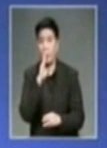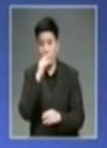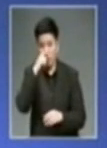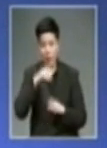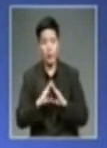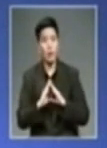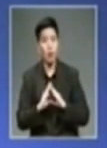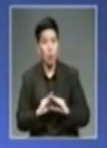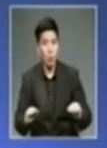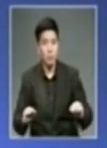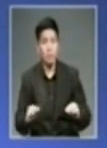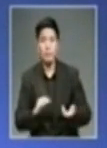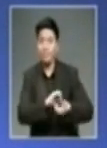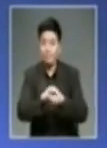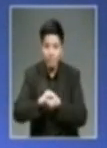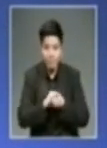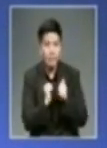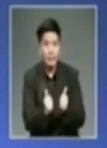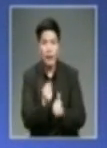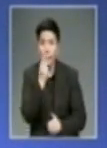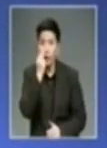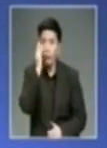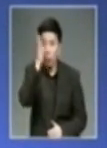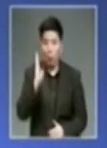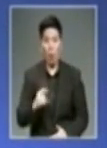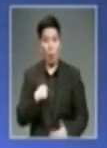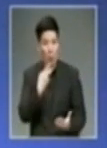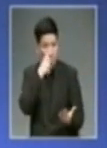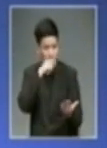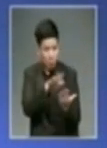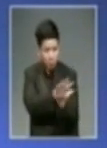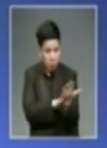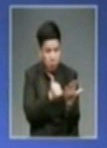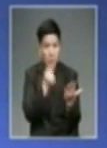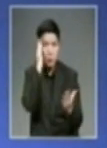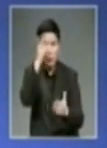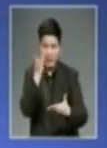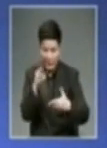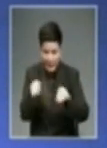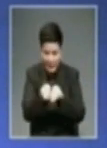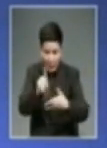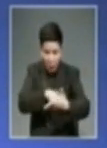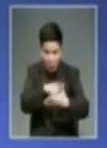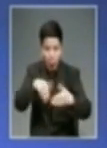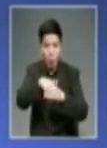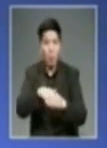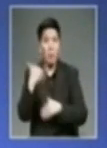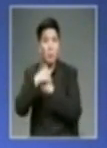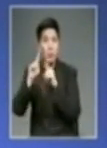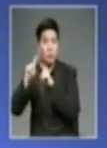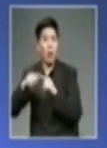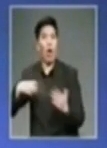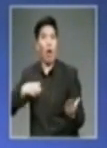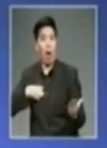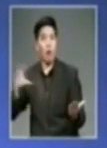บสันติมีการหน้าไปรูปเห็นอนาคตแล้วก็มีการเดินสู่ประชาธิปไตยนะครับที่มีเสถียรภา